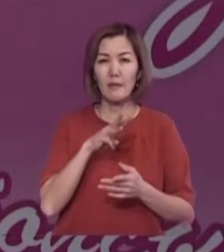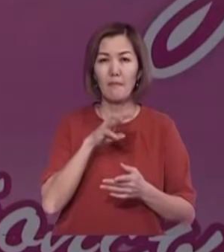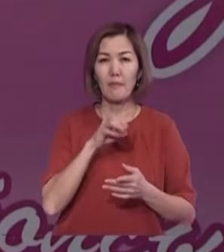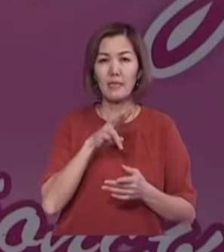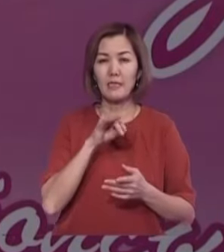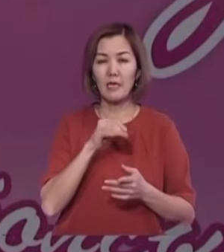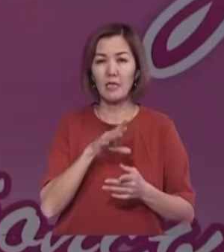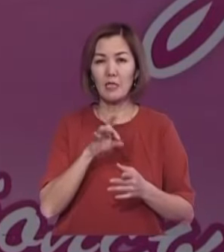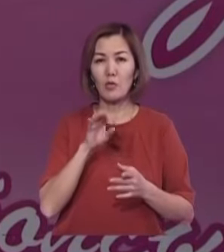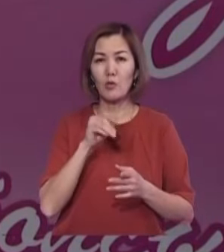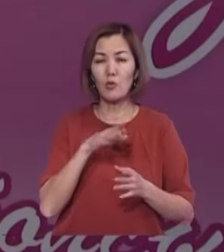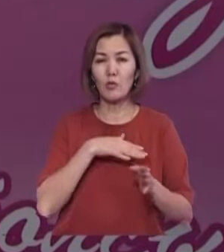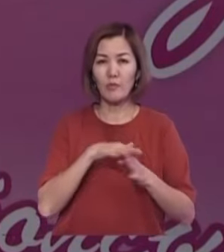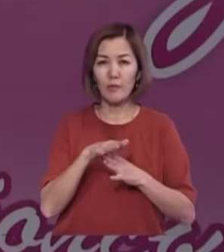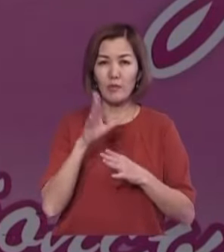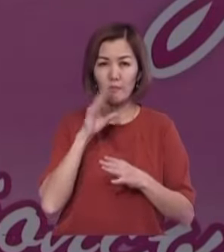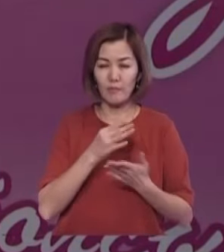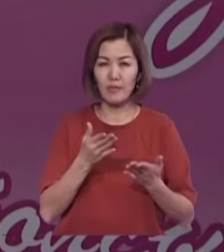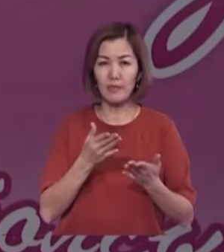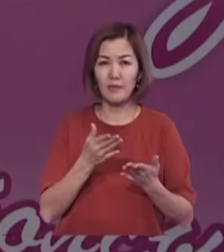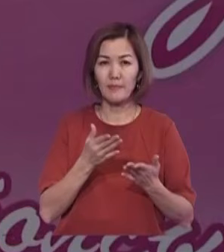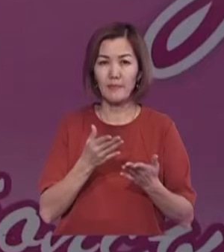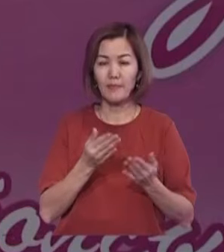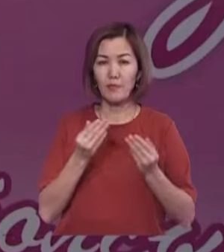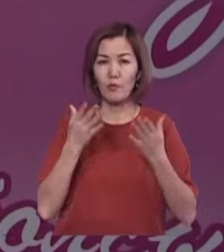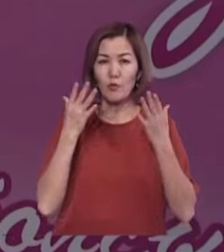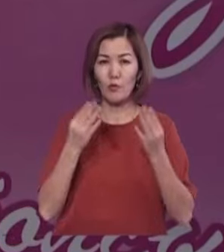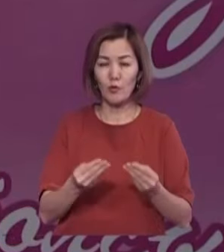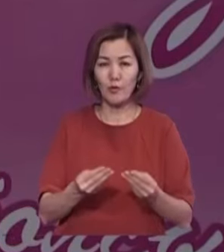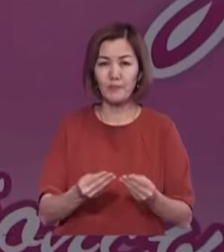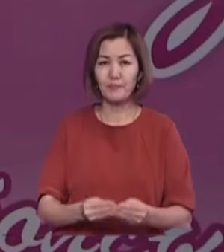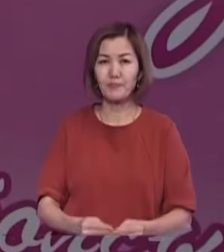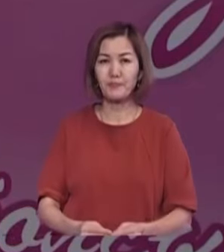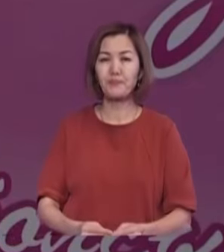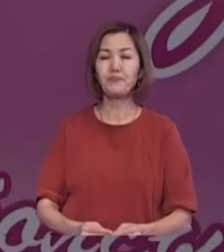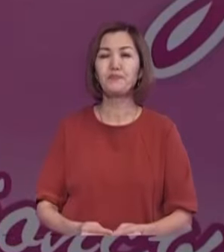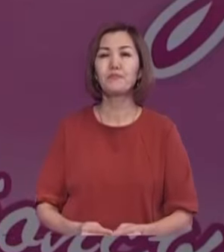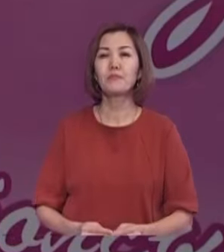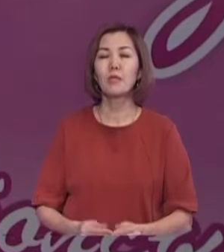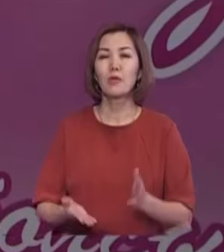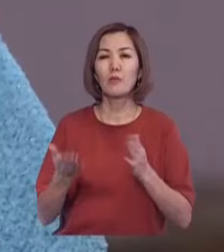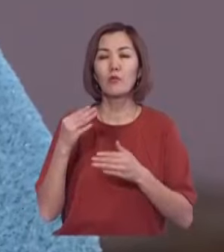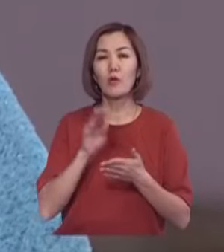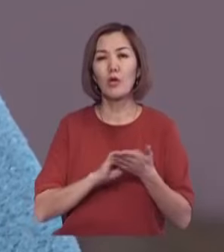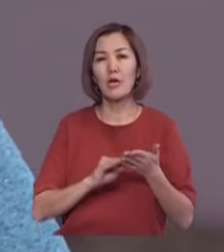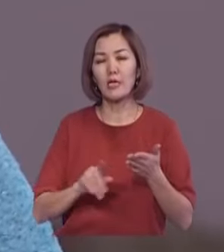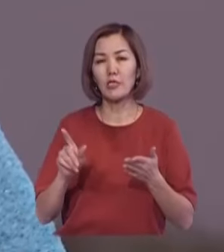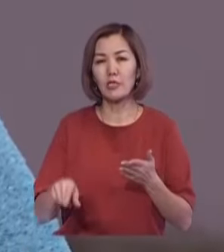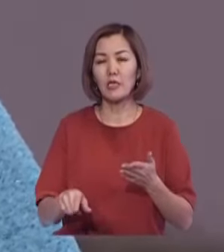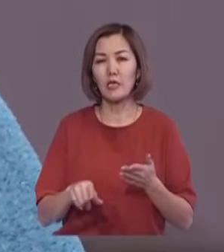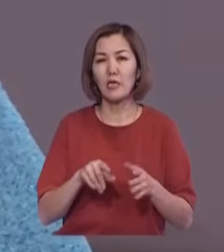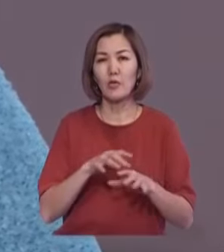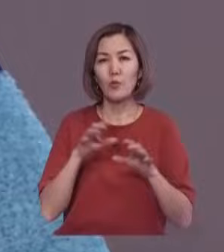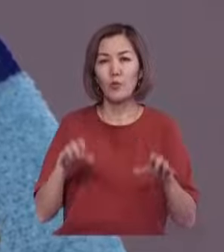күнде мәртебесінің артқанын білеміз. Себебі мәслихаттардың бүгінде төрағалары бұрын хатшы деп аталатын болса, төраға деген